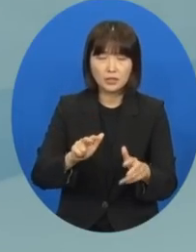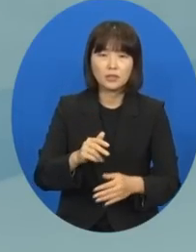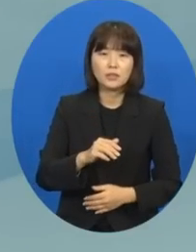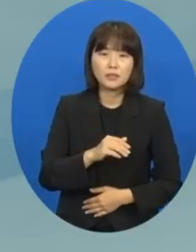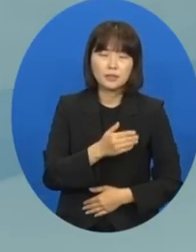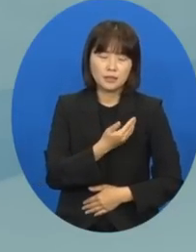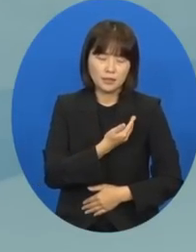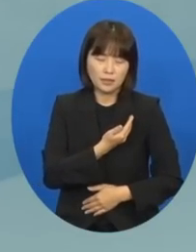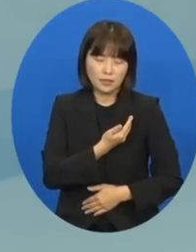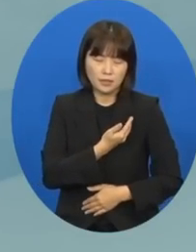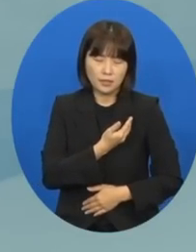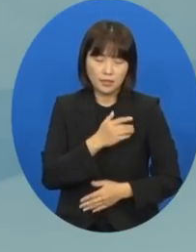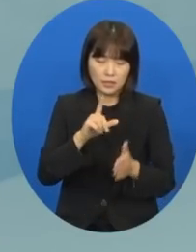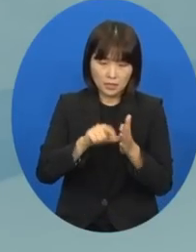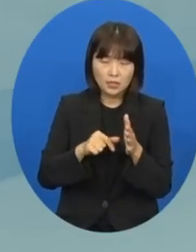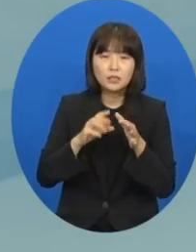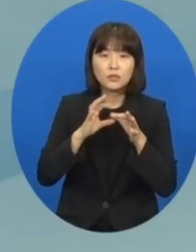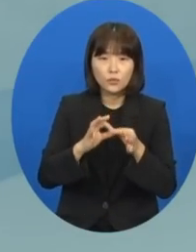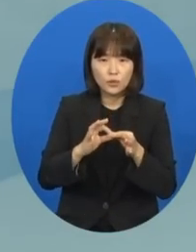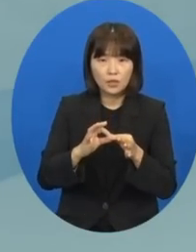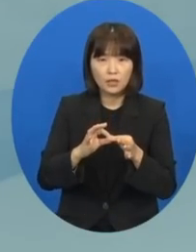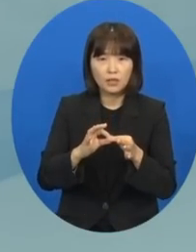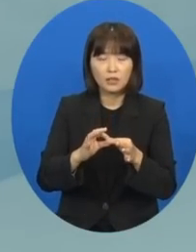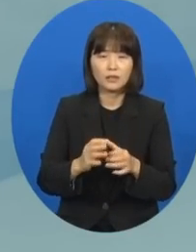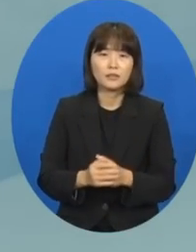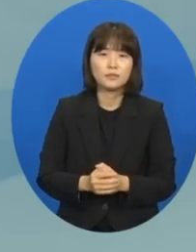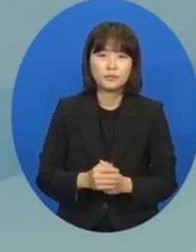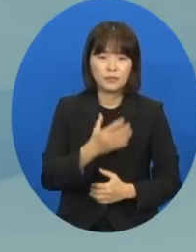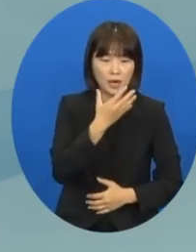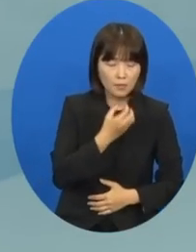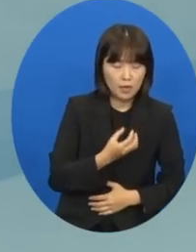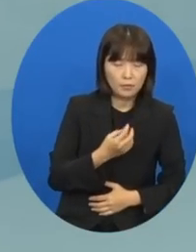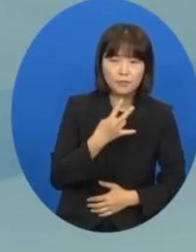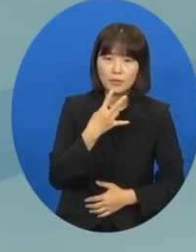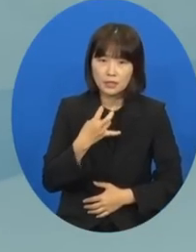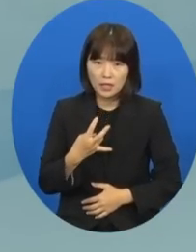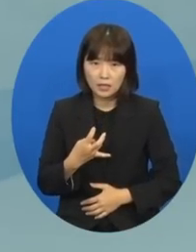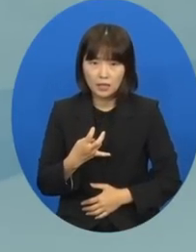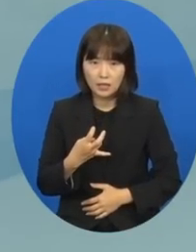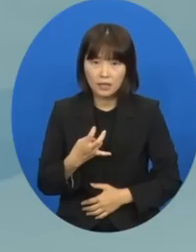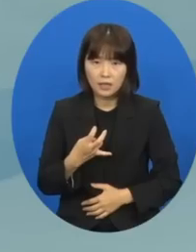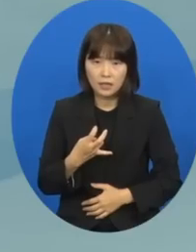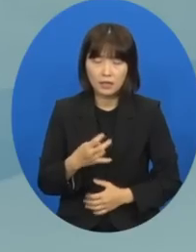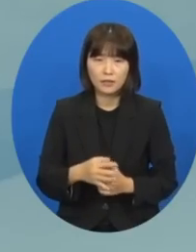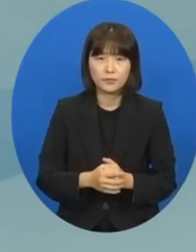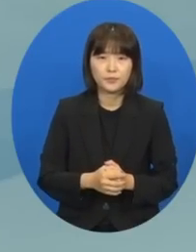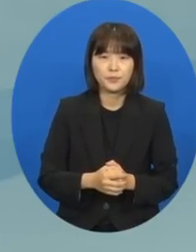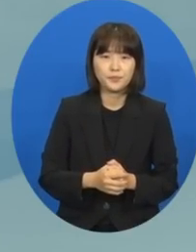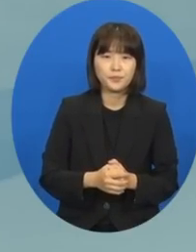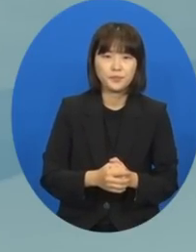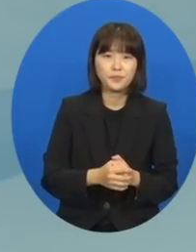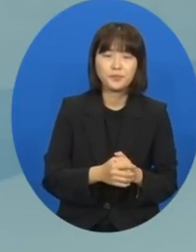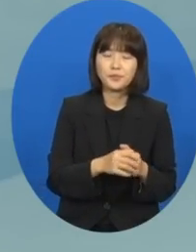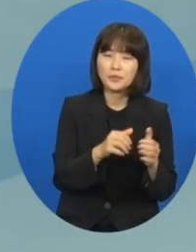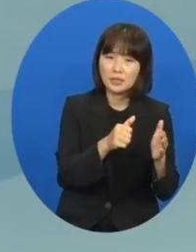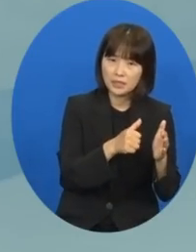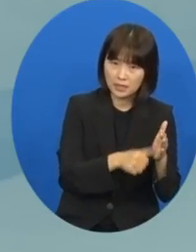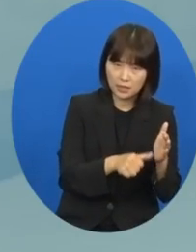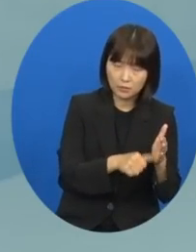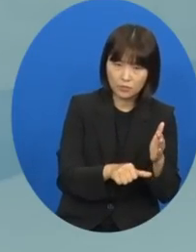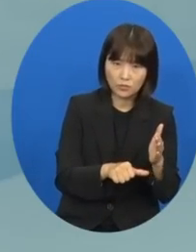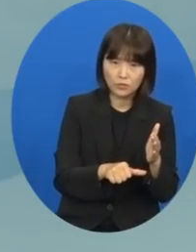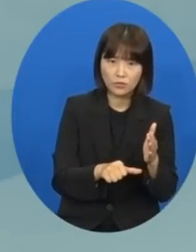시간을 통해서 뭘 하고 계시냐면 아브라함과 사라를 상품이나 제품이 아니라 뭐예요?